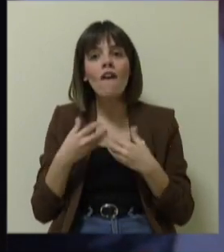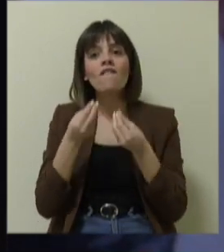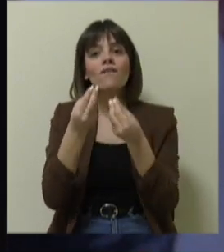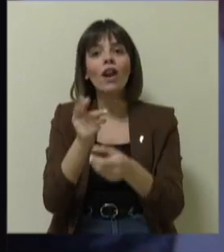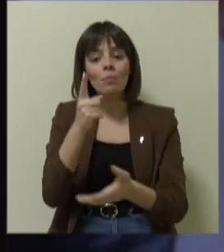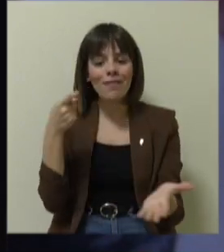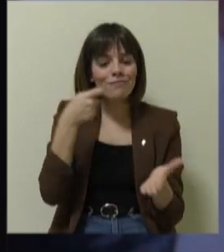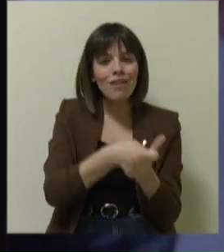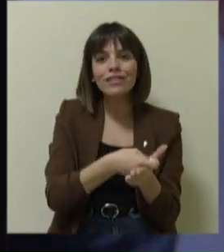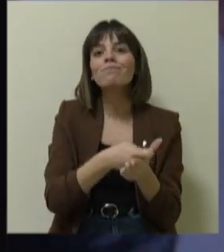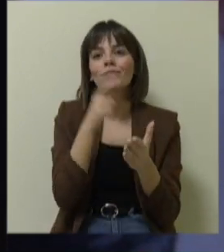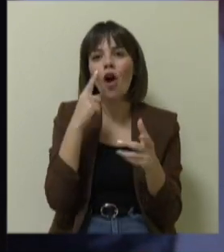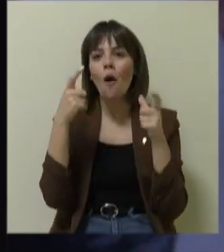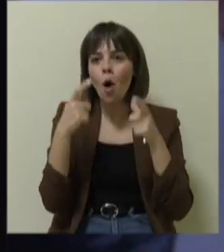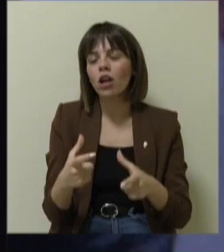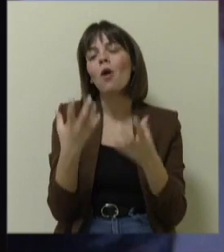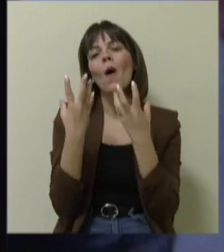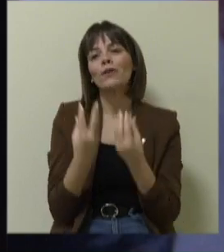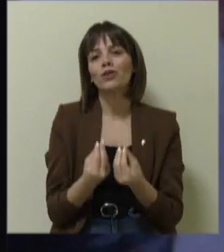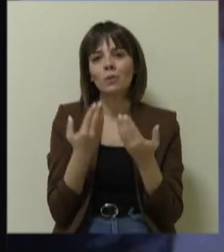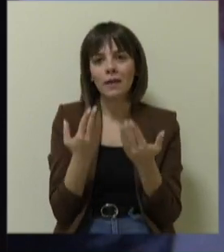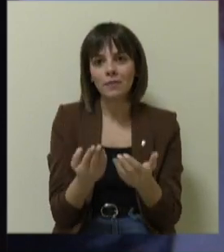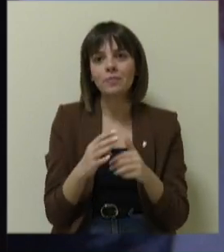bir yatırım ortamı oluşturmaktır.